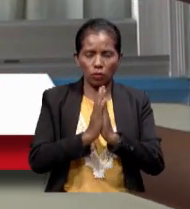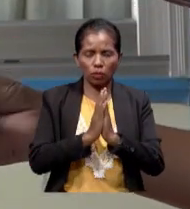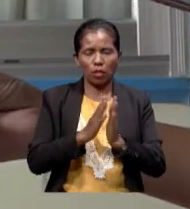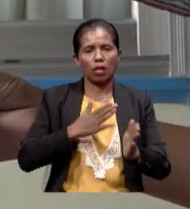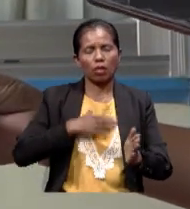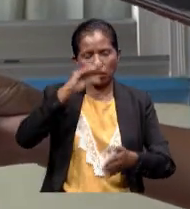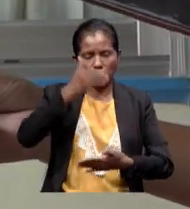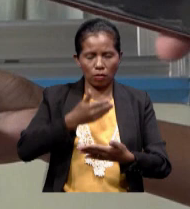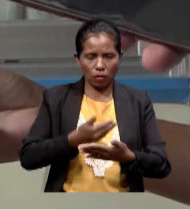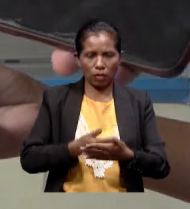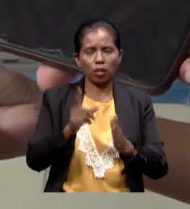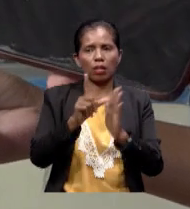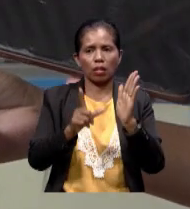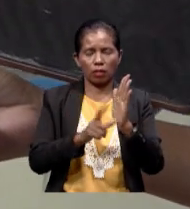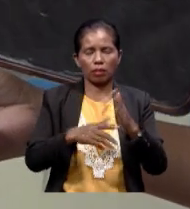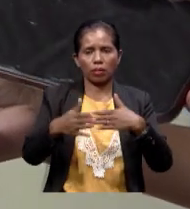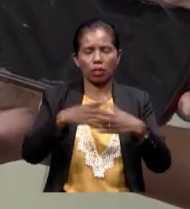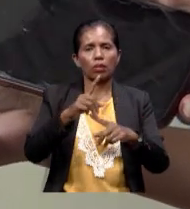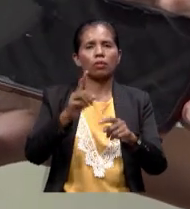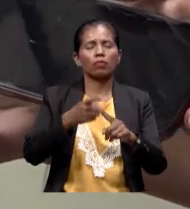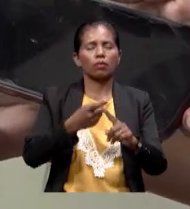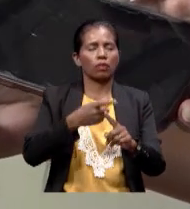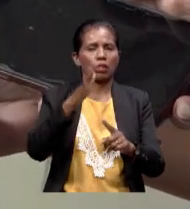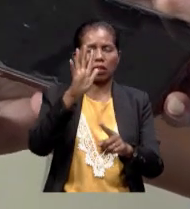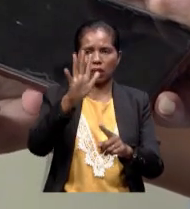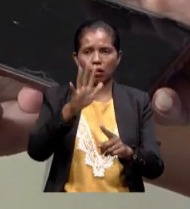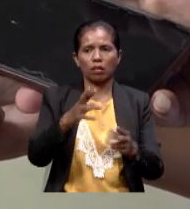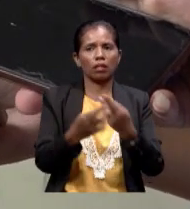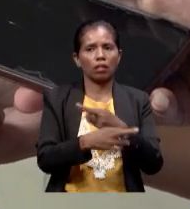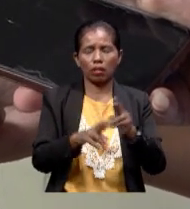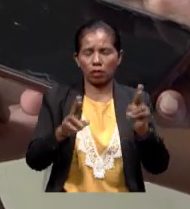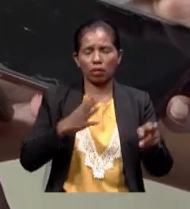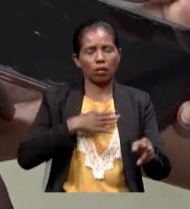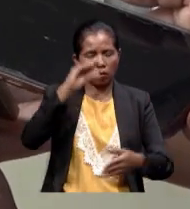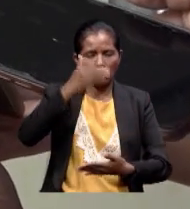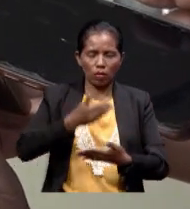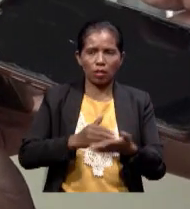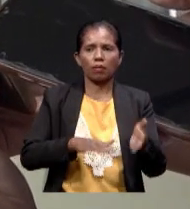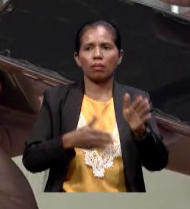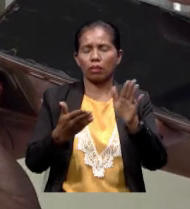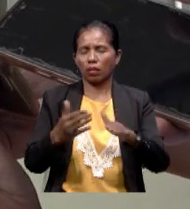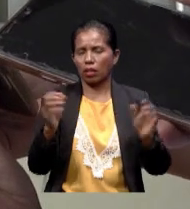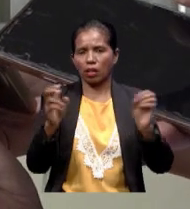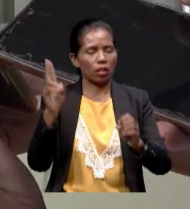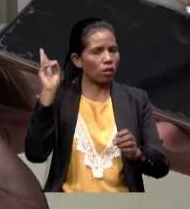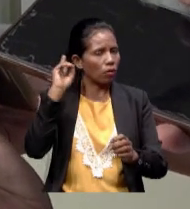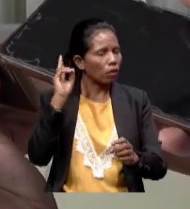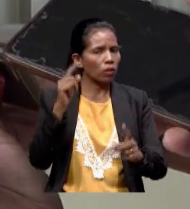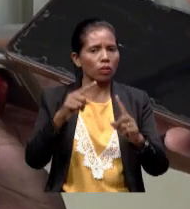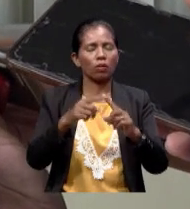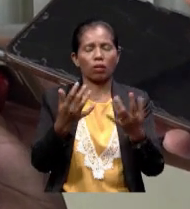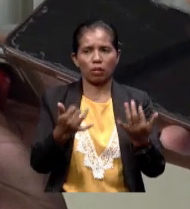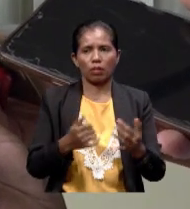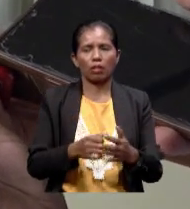ne. Aku dat besi kono fulan lima resultado atau resultado bahanua ni mater ne nukarona to ohin lorong ne mahau mi husu